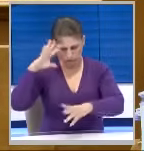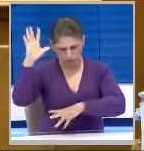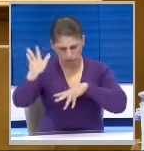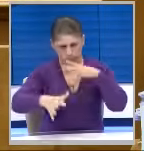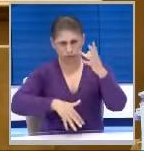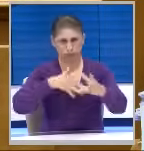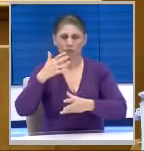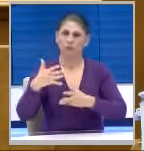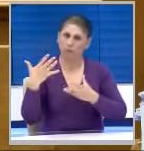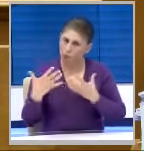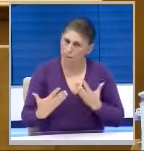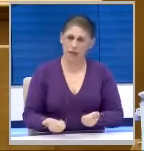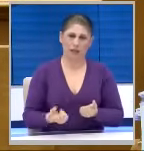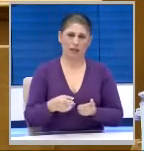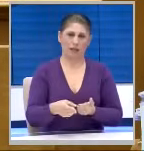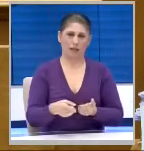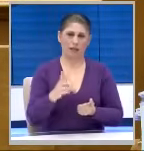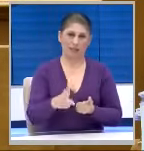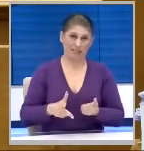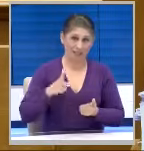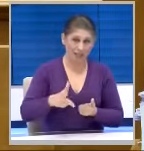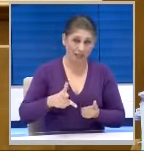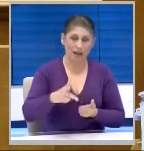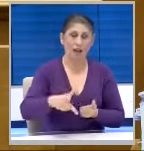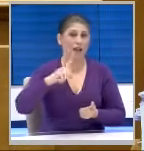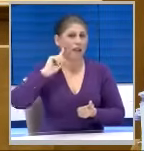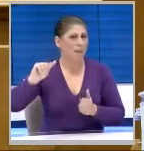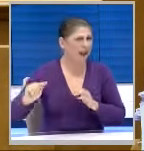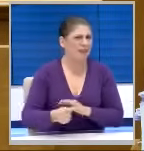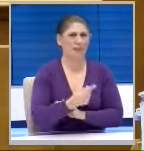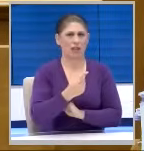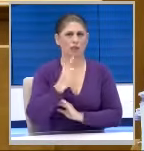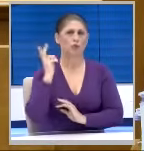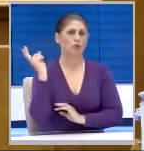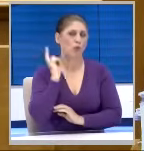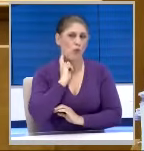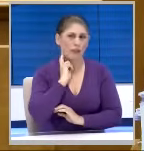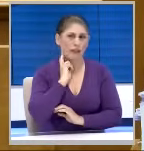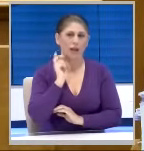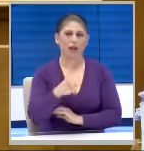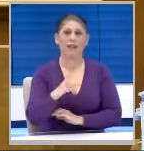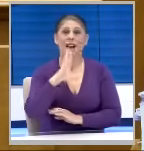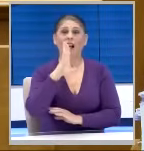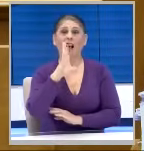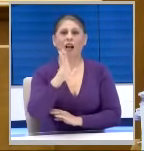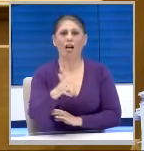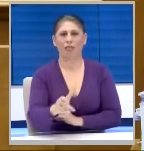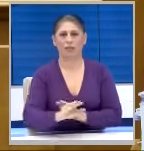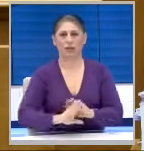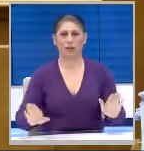που επικρατούσε στα τρένα και οι παραβιάσεις του κώδικα ήτανε καθημερινές